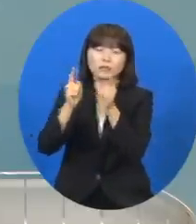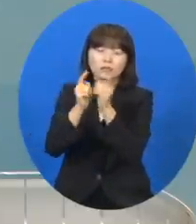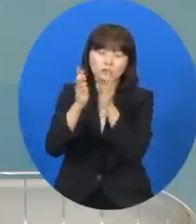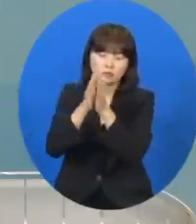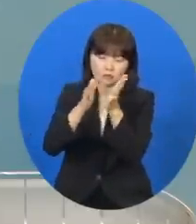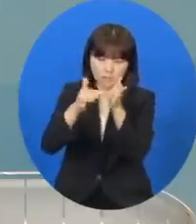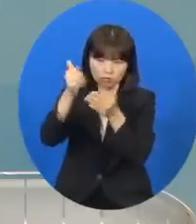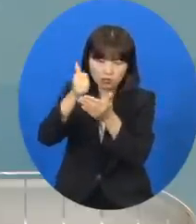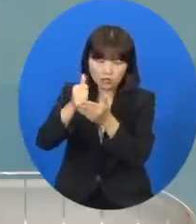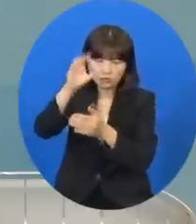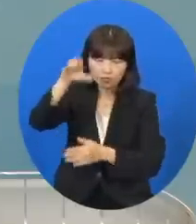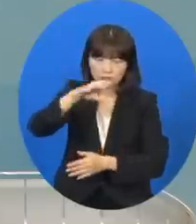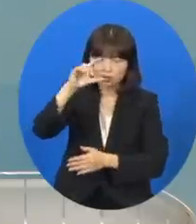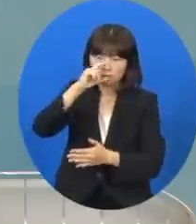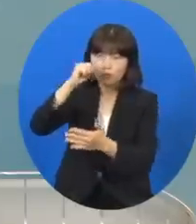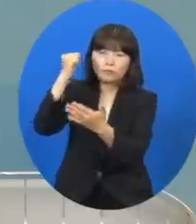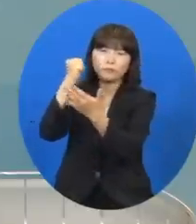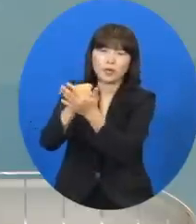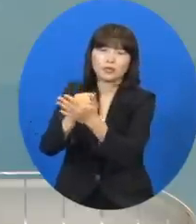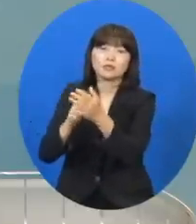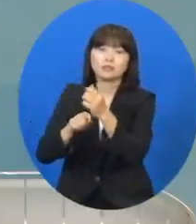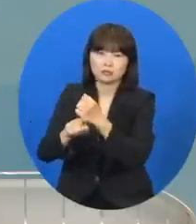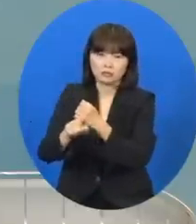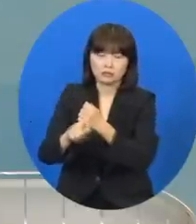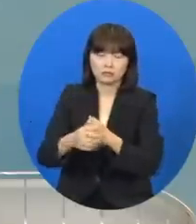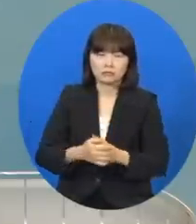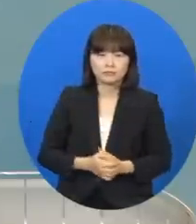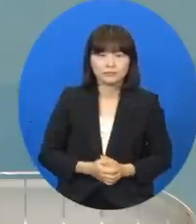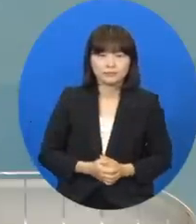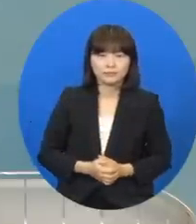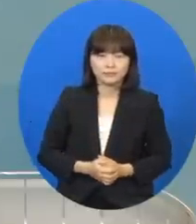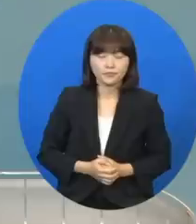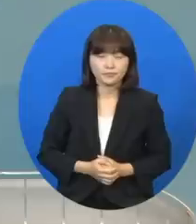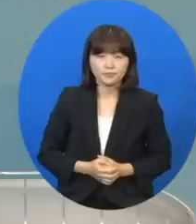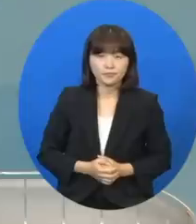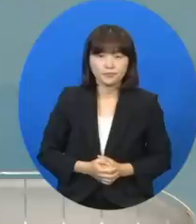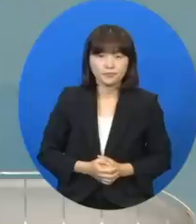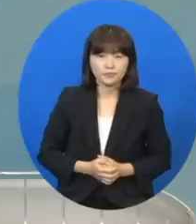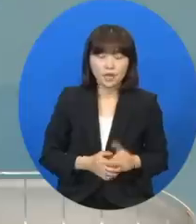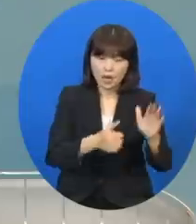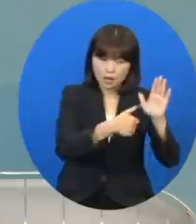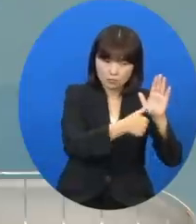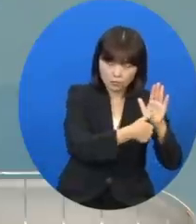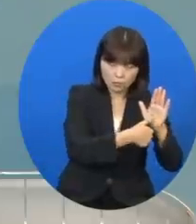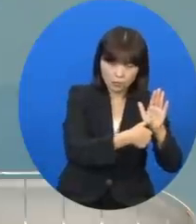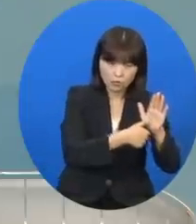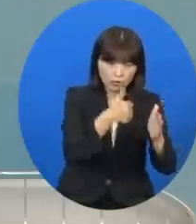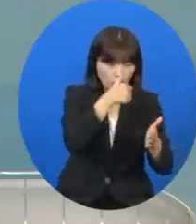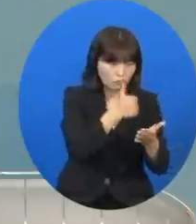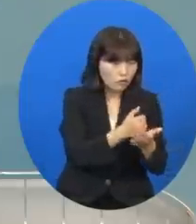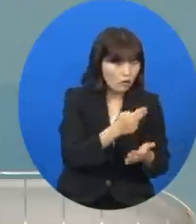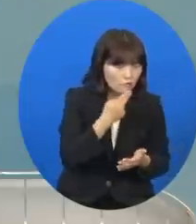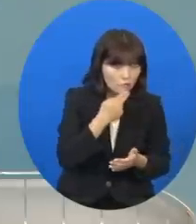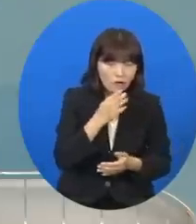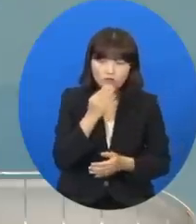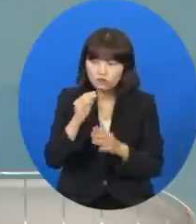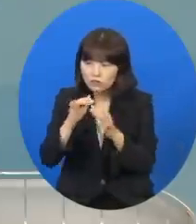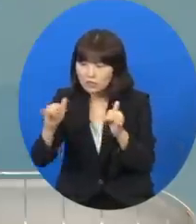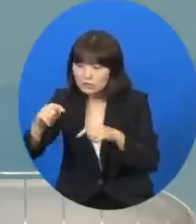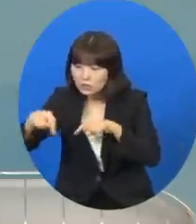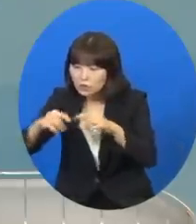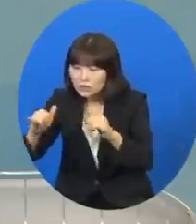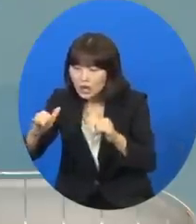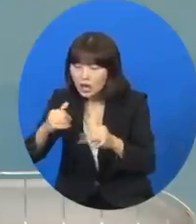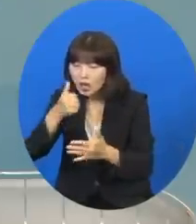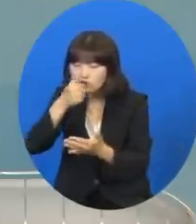이 말은 본디오 빌라도의 죄가 없고 유대인 지도자들의 죄가 없다는 말은 아닙니다. 결국 그들이